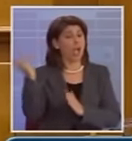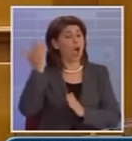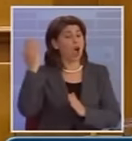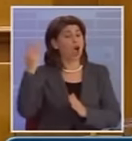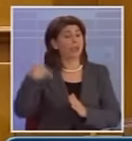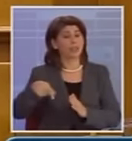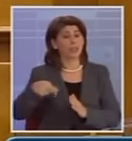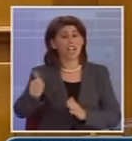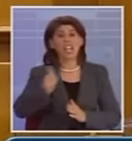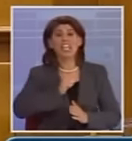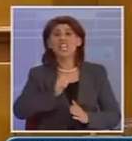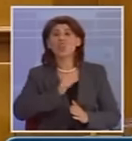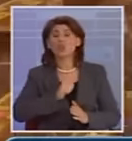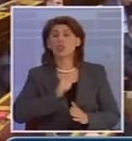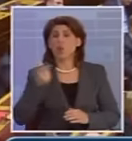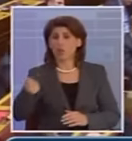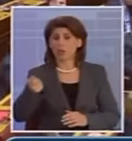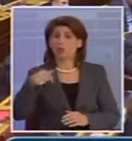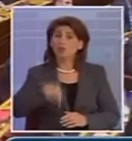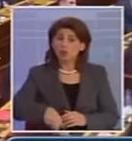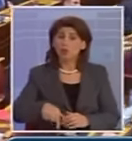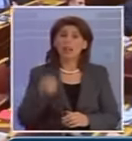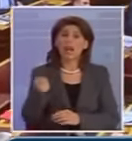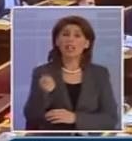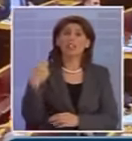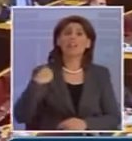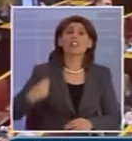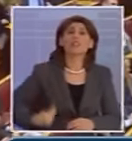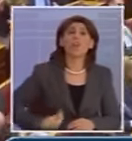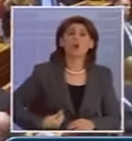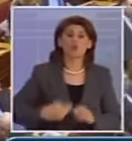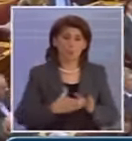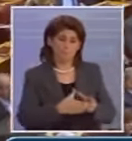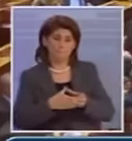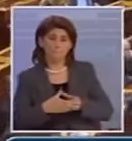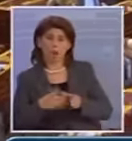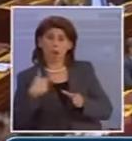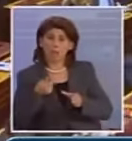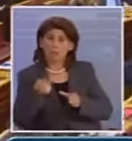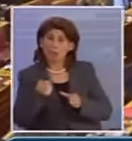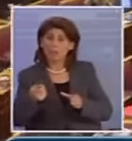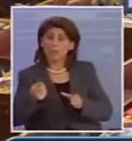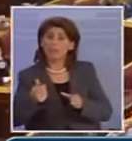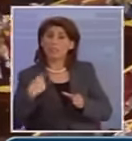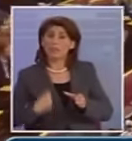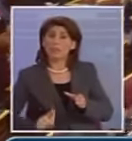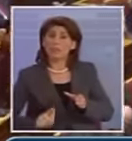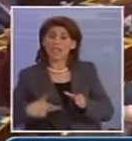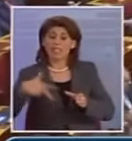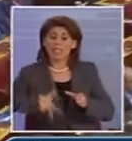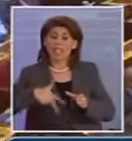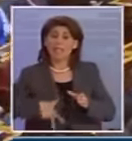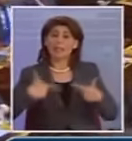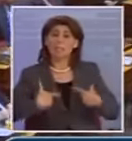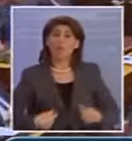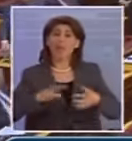μας ήταν σε ιδιωτικά χέρια. Τώρα το χρέος μας είναι σε δημόσια χέρια. Το χρωστάμε δηλαδή σε κράτη-μέλη, σε